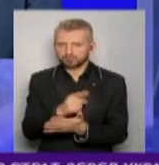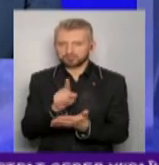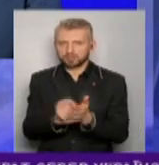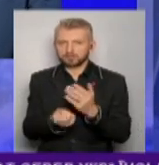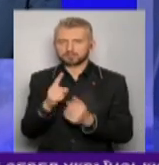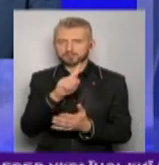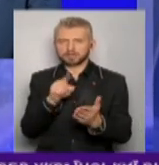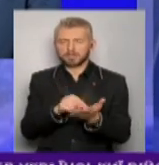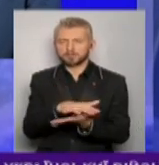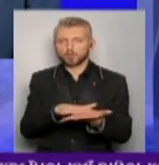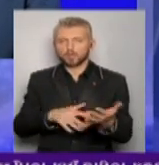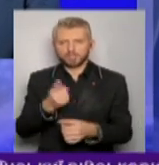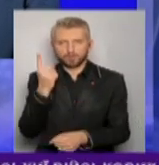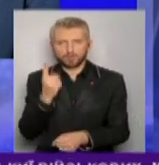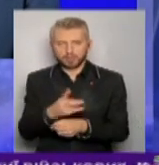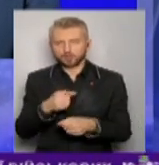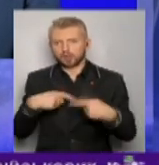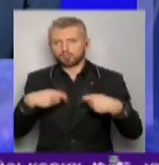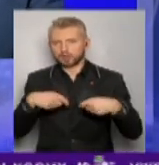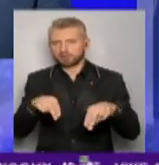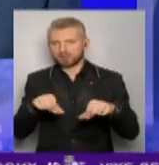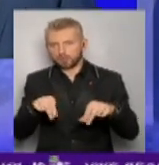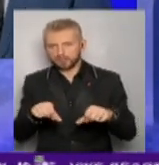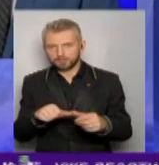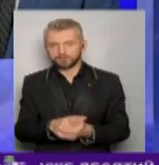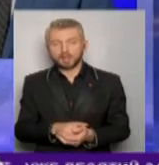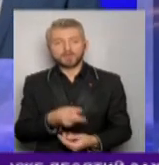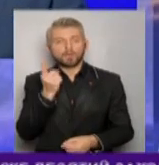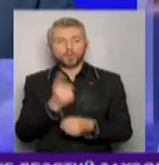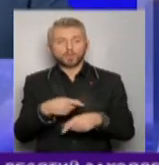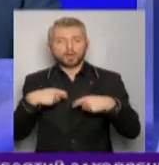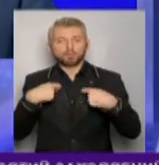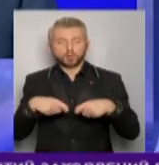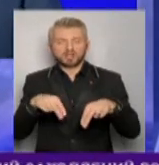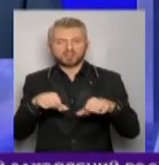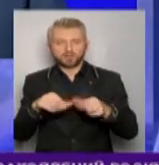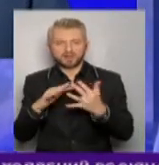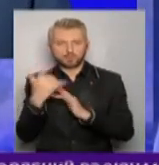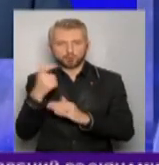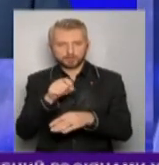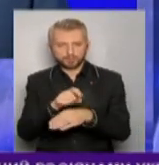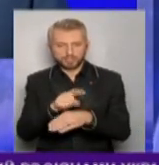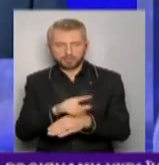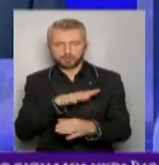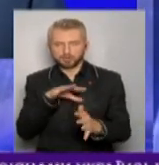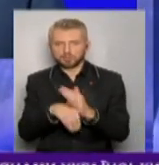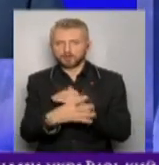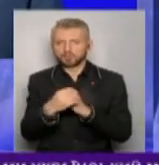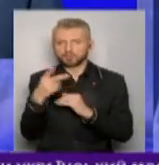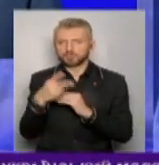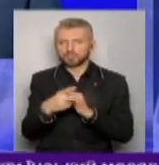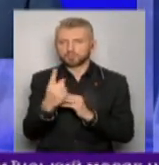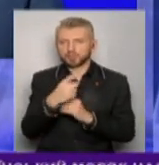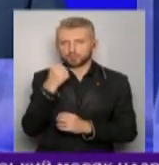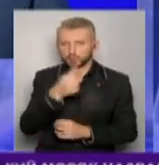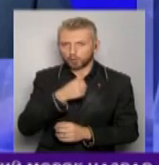питання продовження мораторію на продаж землі. Нагадаю, що заборона на продаж земель сільськогосподарського призначення була запроваджена ще у